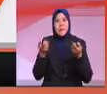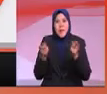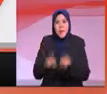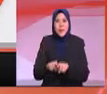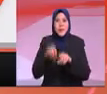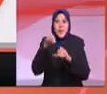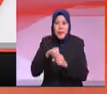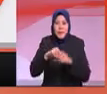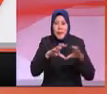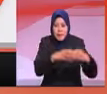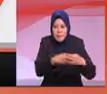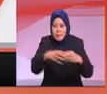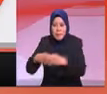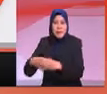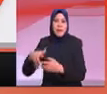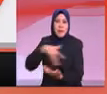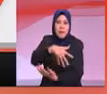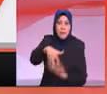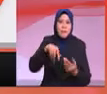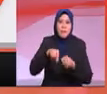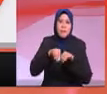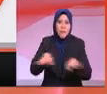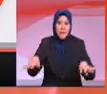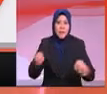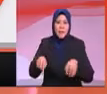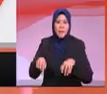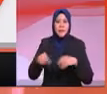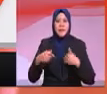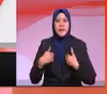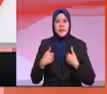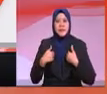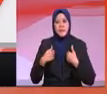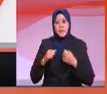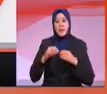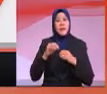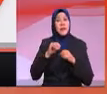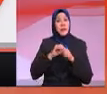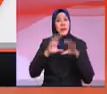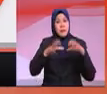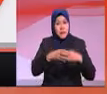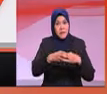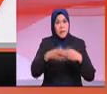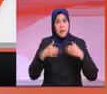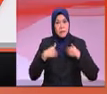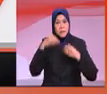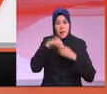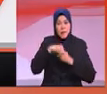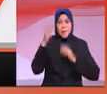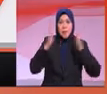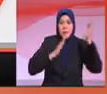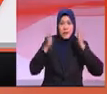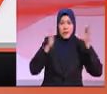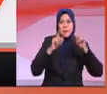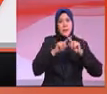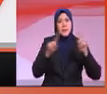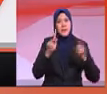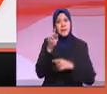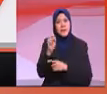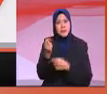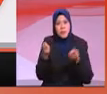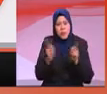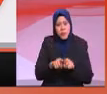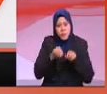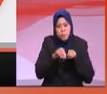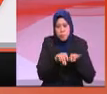dalam kluster. Tetapi kita juga ada kluster untuk warga negara. Tapi kes-kes sporadik kebanyakan dia